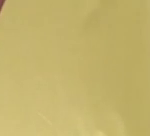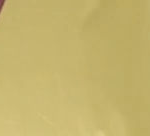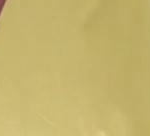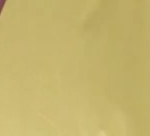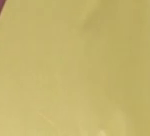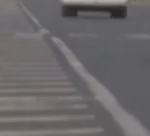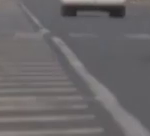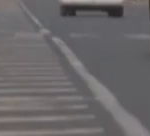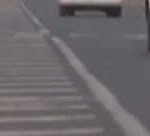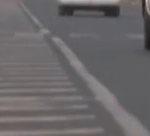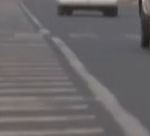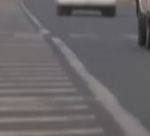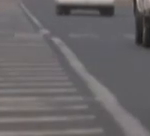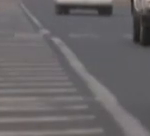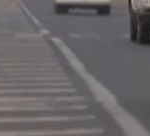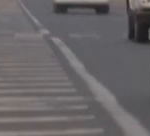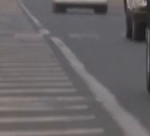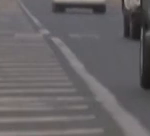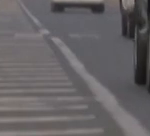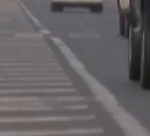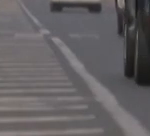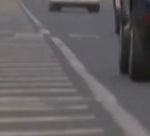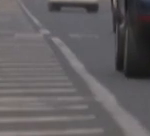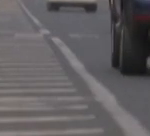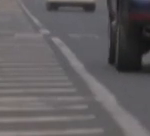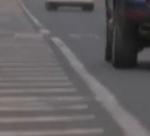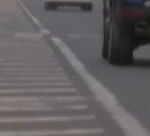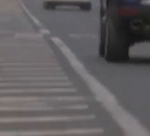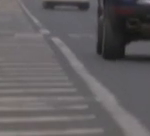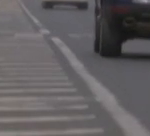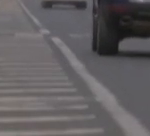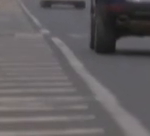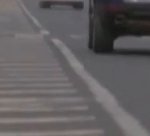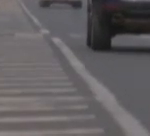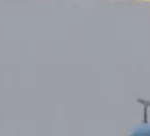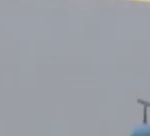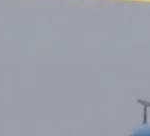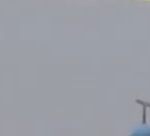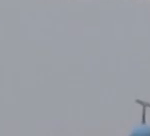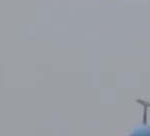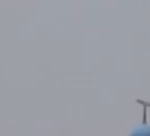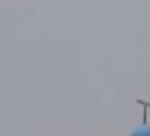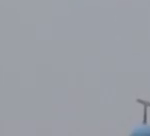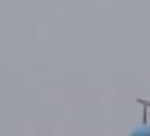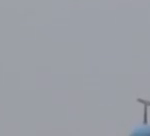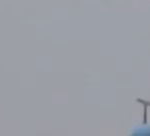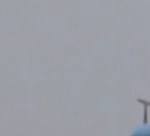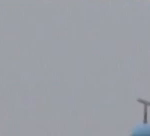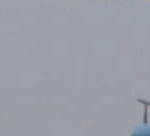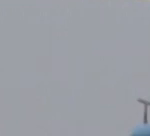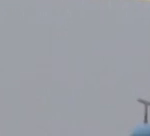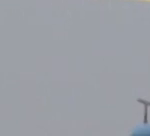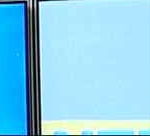travers notamment des pancartes signalant les symptômes, des affiches et des clips de musique pédagogique à la